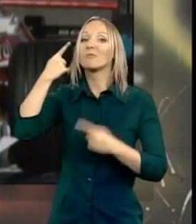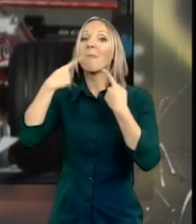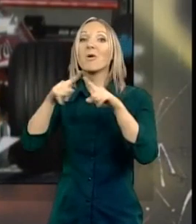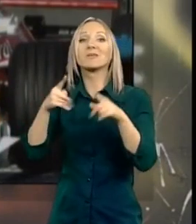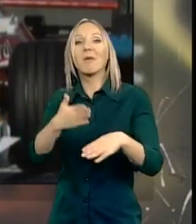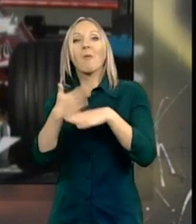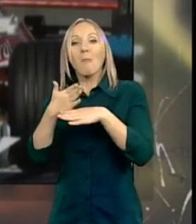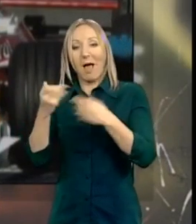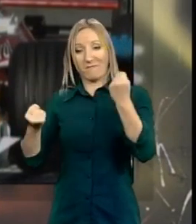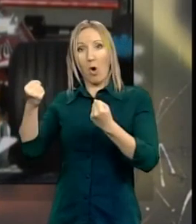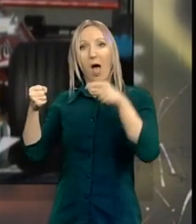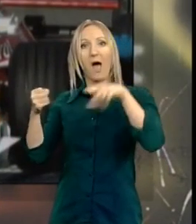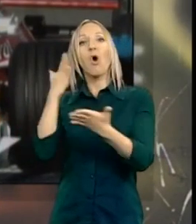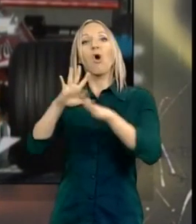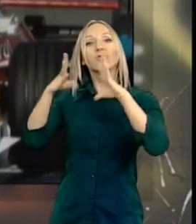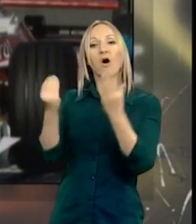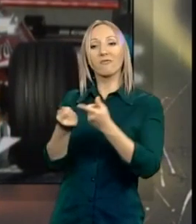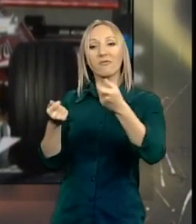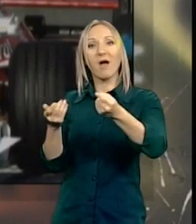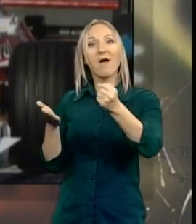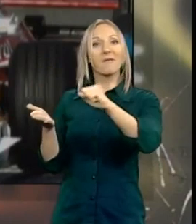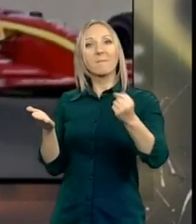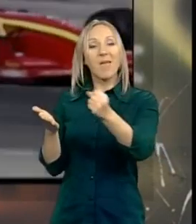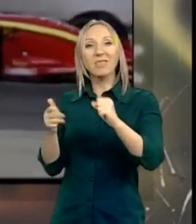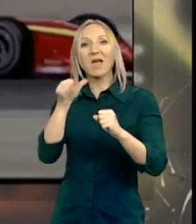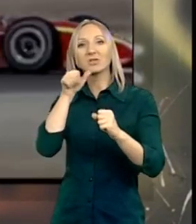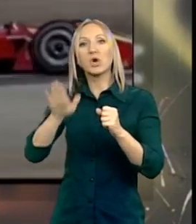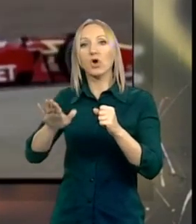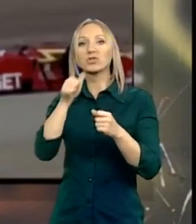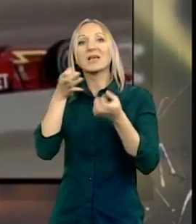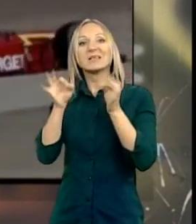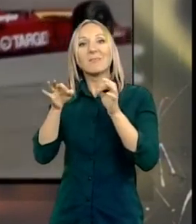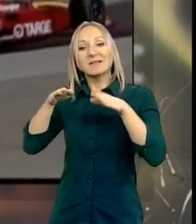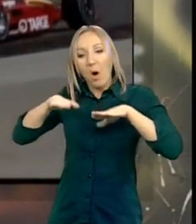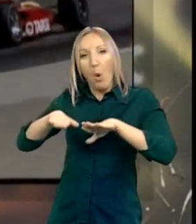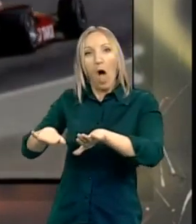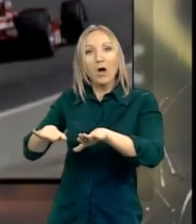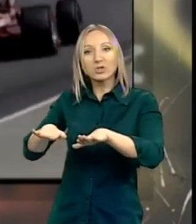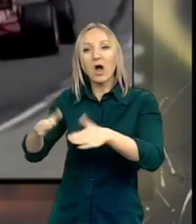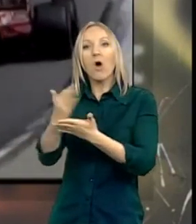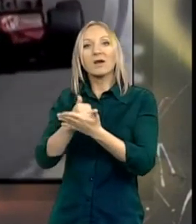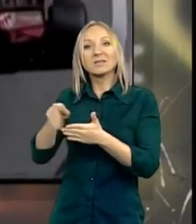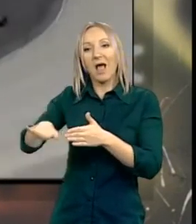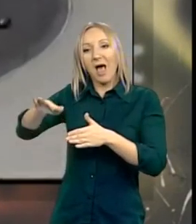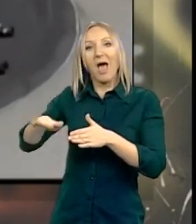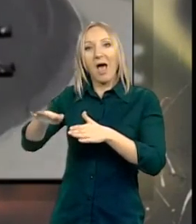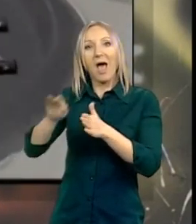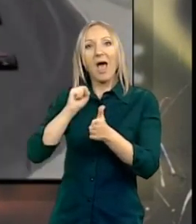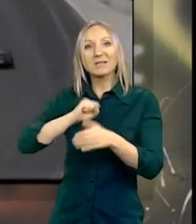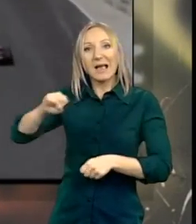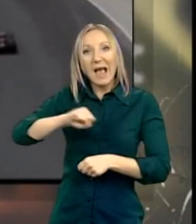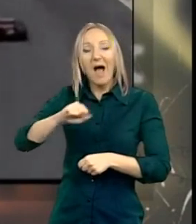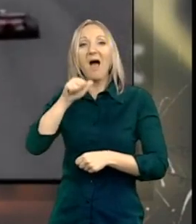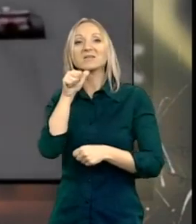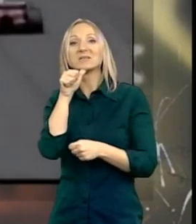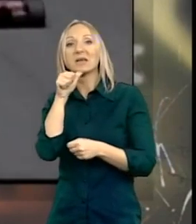posebnih pomagala u vidu volana sa mjačom i kočicom na sebi, specijalnih uloža pomoćno nogu koju su dotužili do tržišta papučicu gasa, ali i da